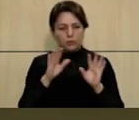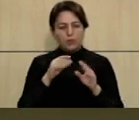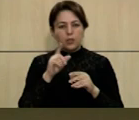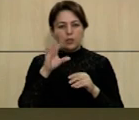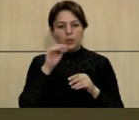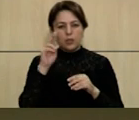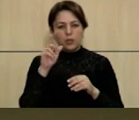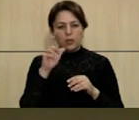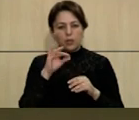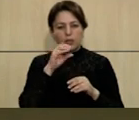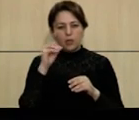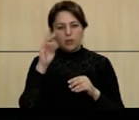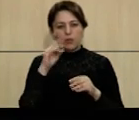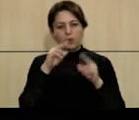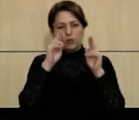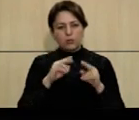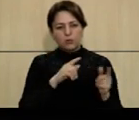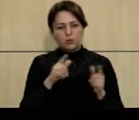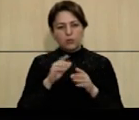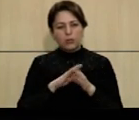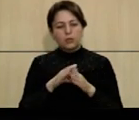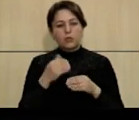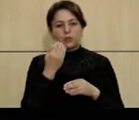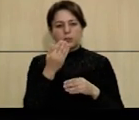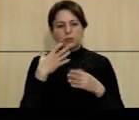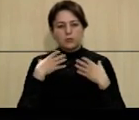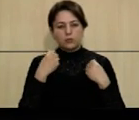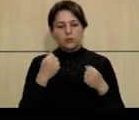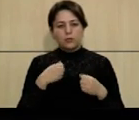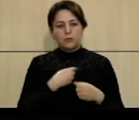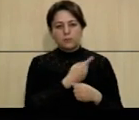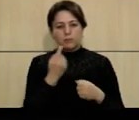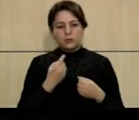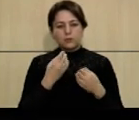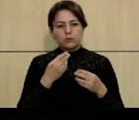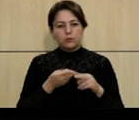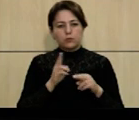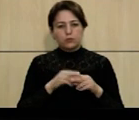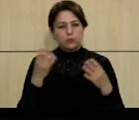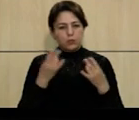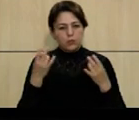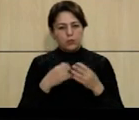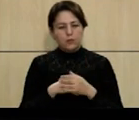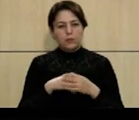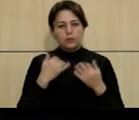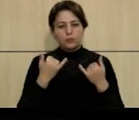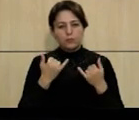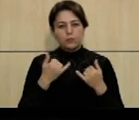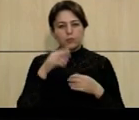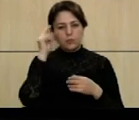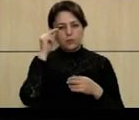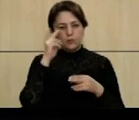qoidalariga rioya qiling. Sizning sog'lig'ingiz biz uchun zarur. Shu bilan bugungi